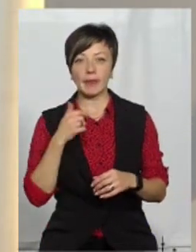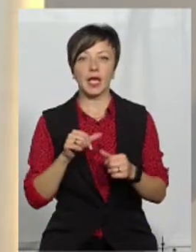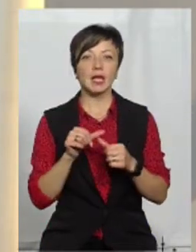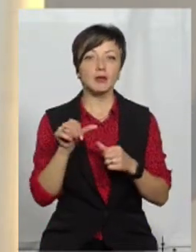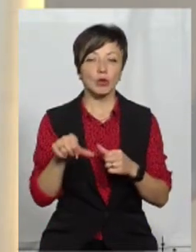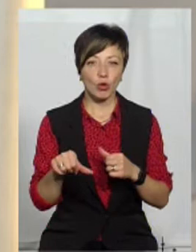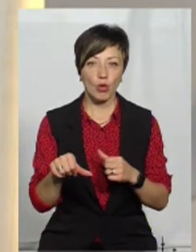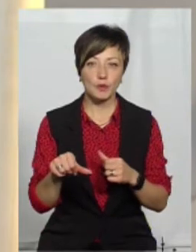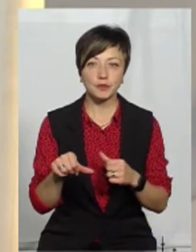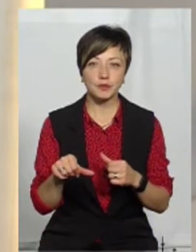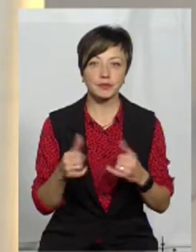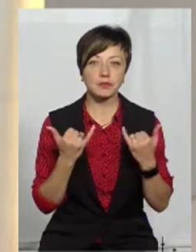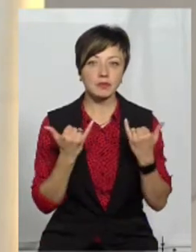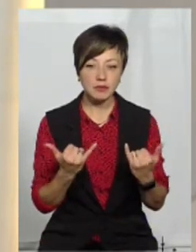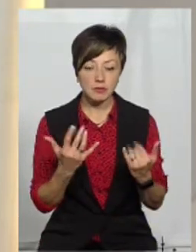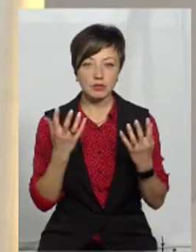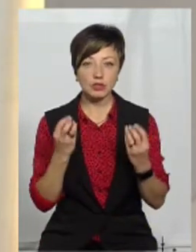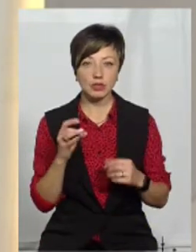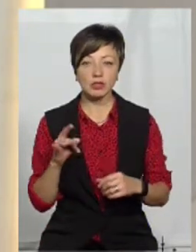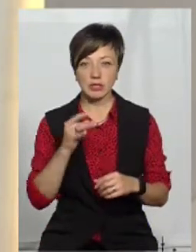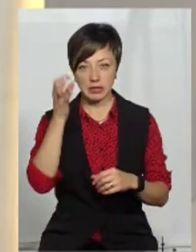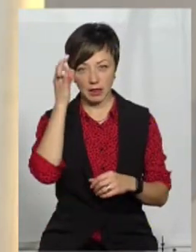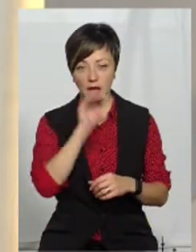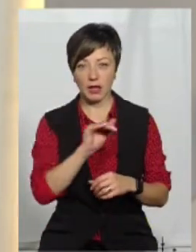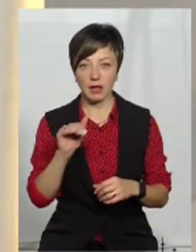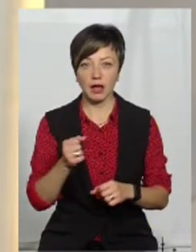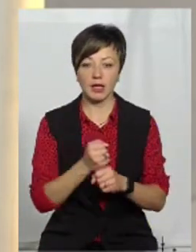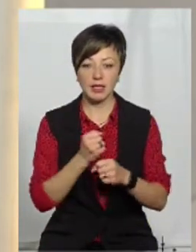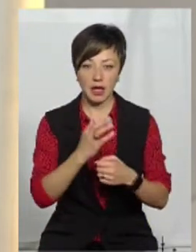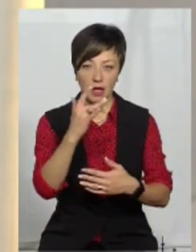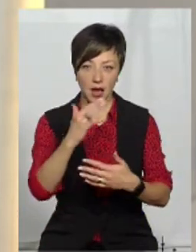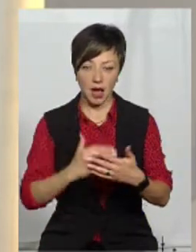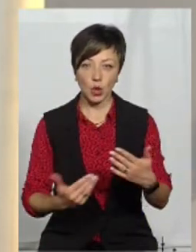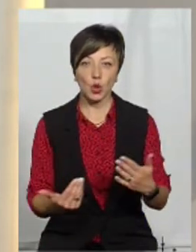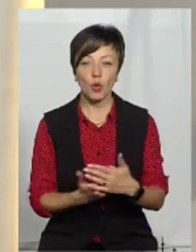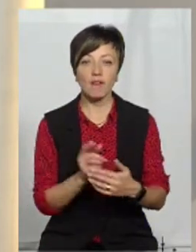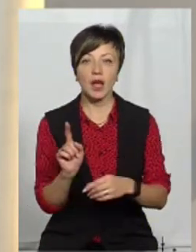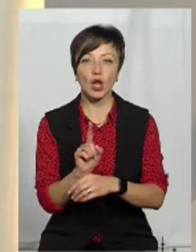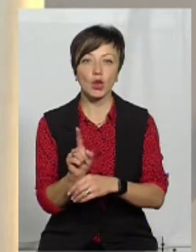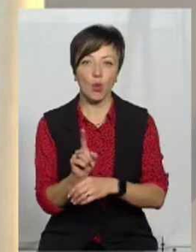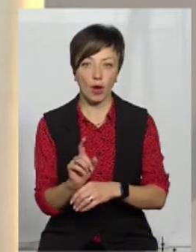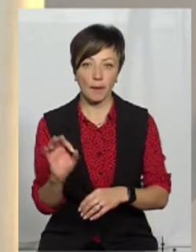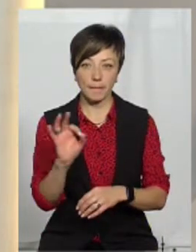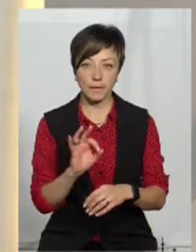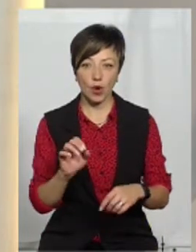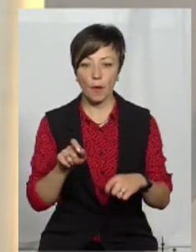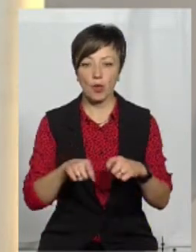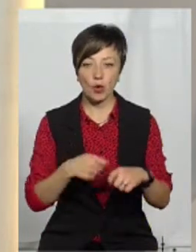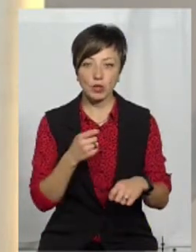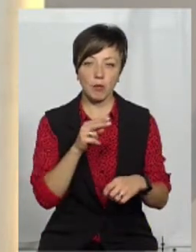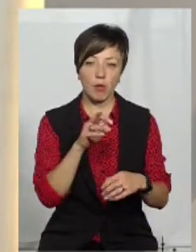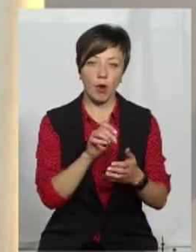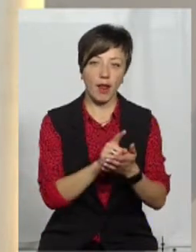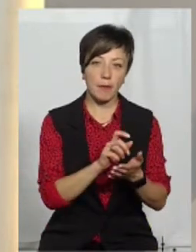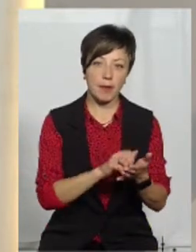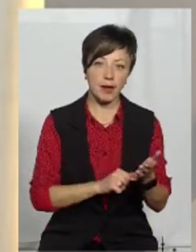Крім того, на сьогодні я ще раз нагадаю, що діє цілий ряд нових норм щодо порушників по аліментам.